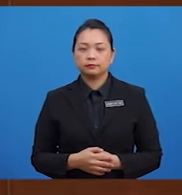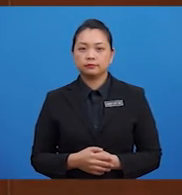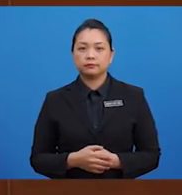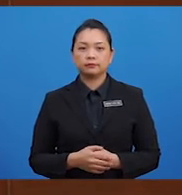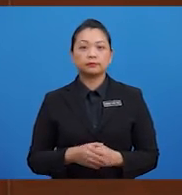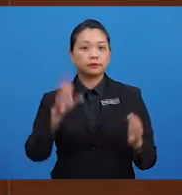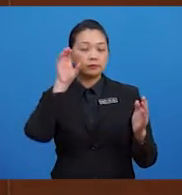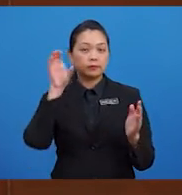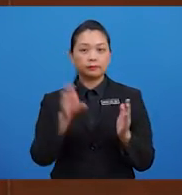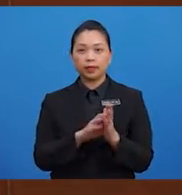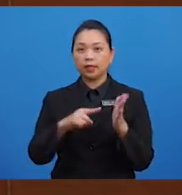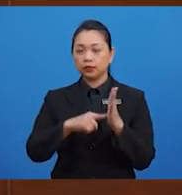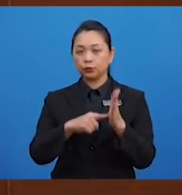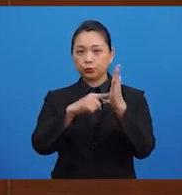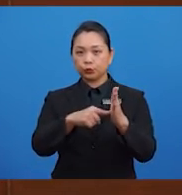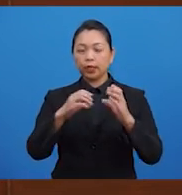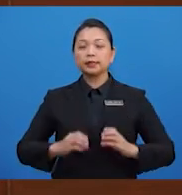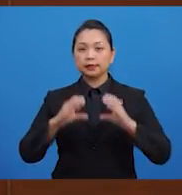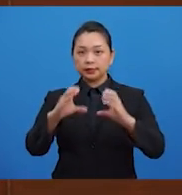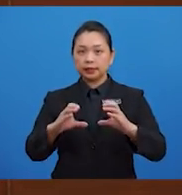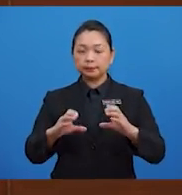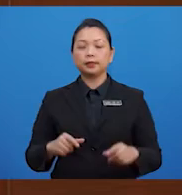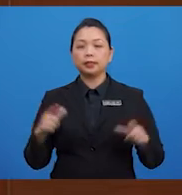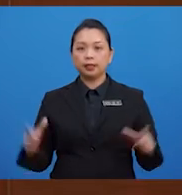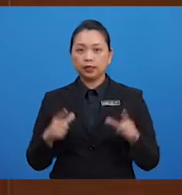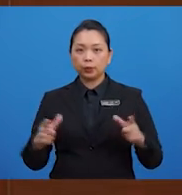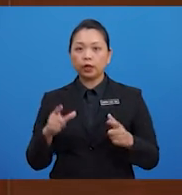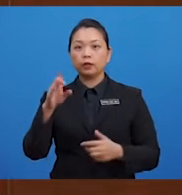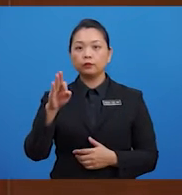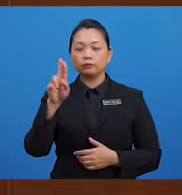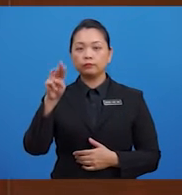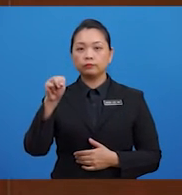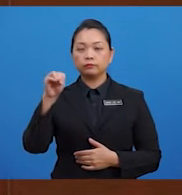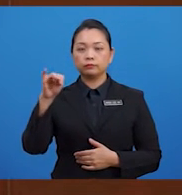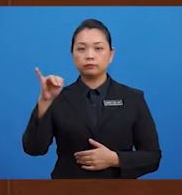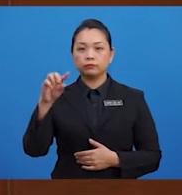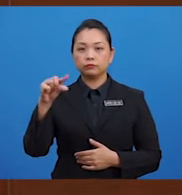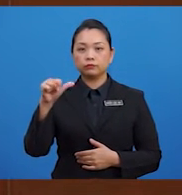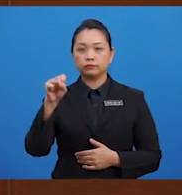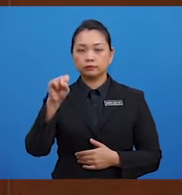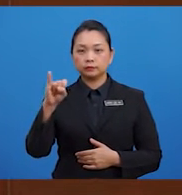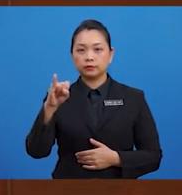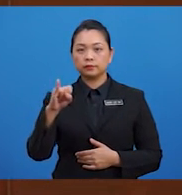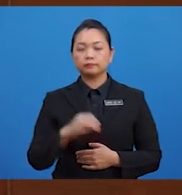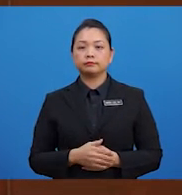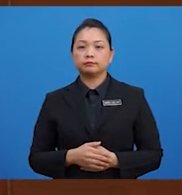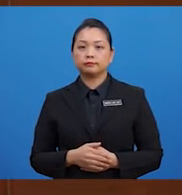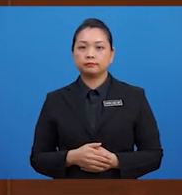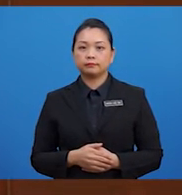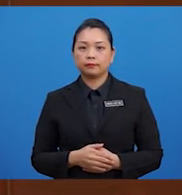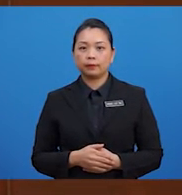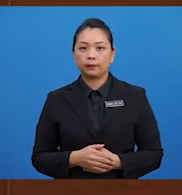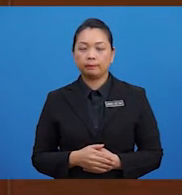Gambar menunjukkan cara melakukan fumigasi dengan menuang larutan formalin ke atas kalium permanganat.